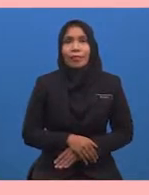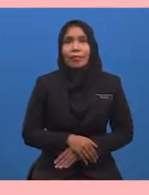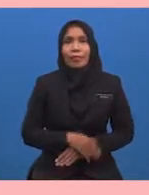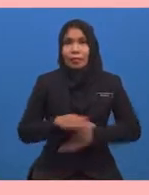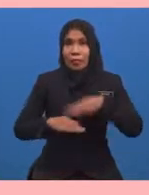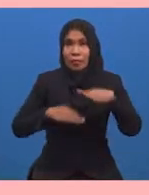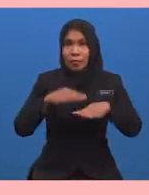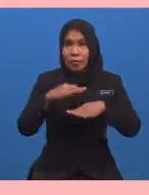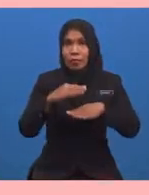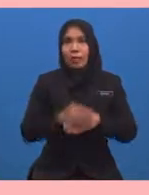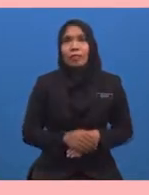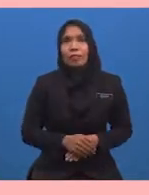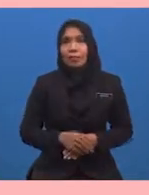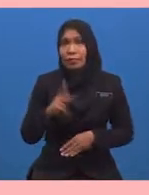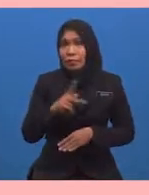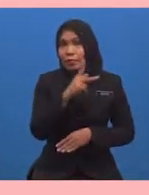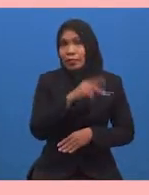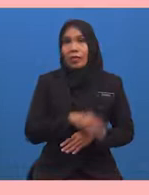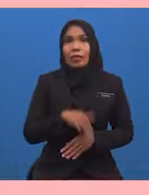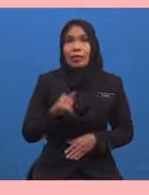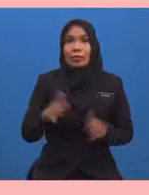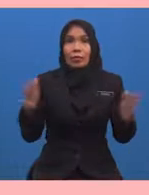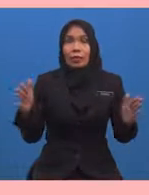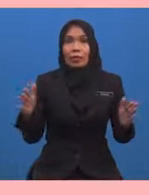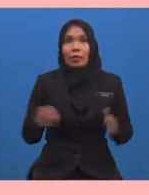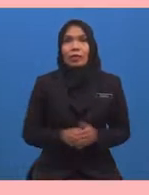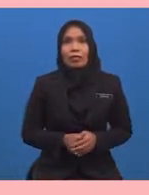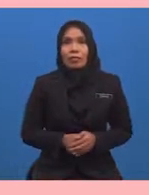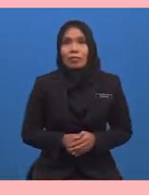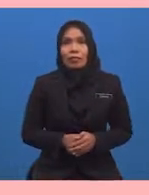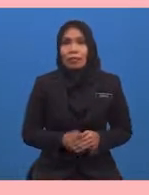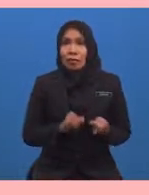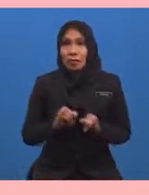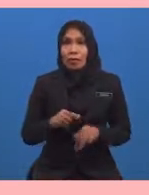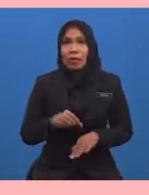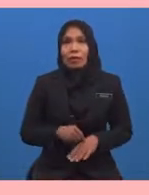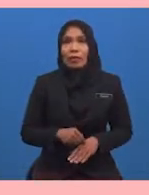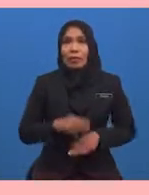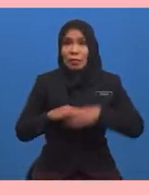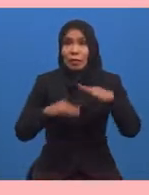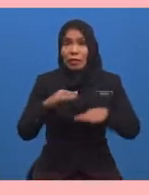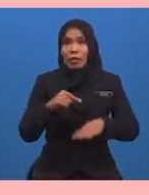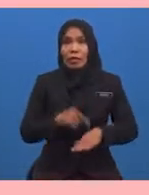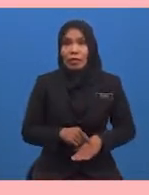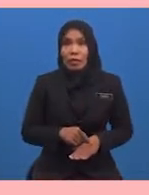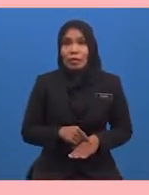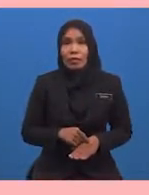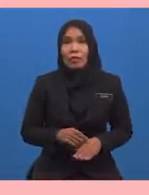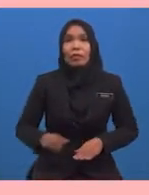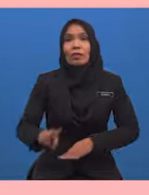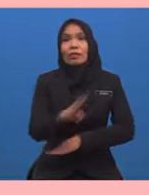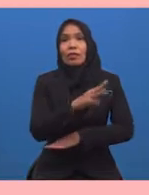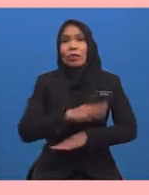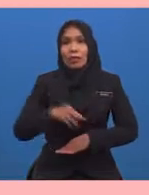Bangunan kilang yang besar sesuai dibina di kawasan yang rata selain kos pembinaannya